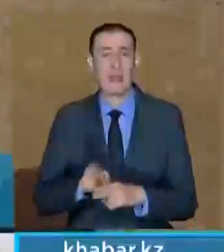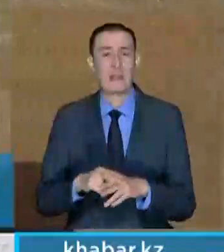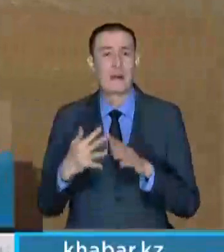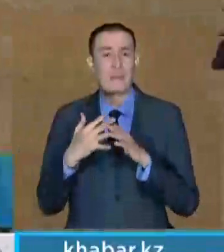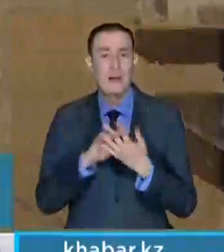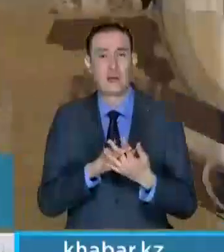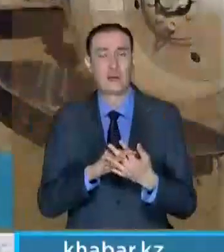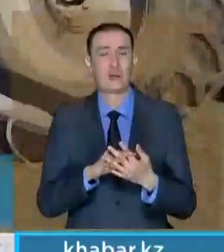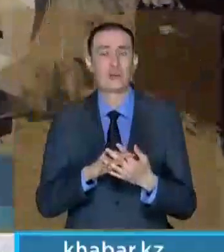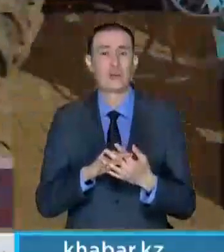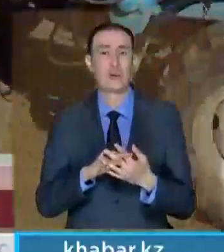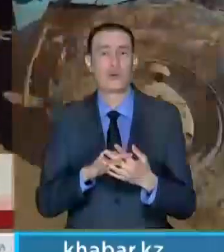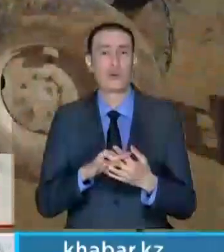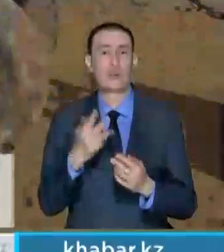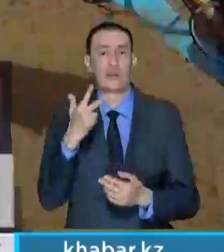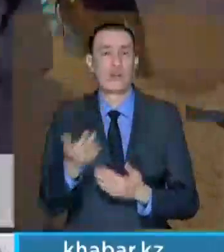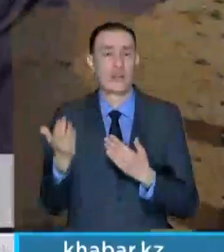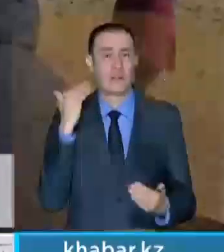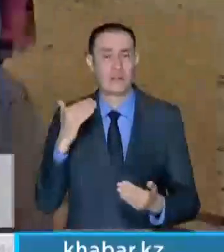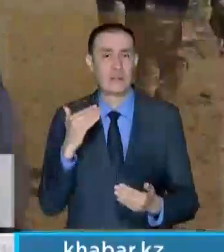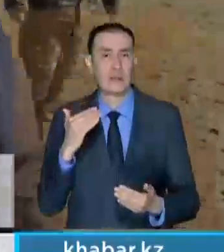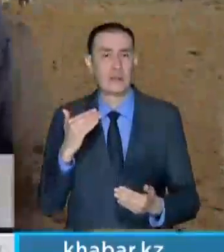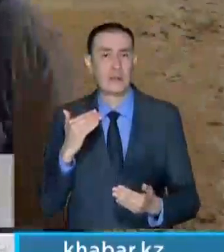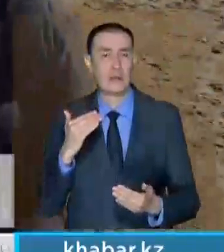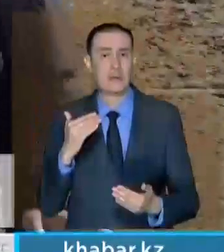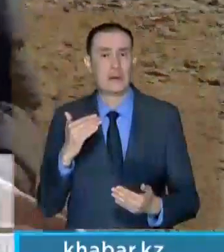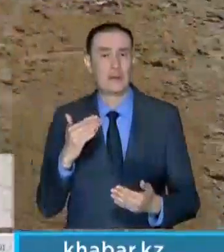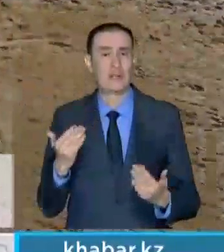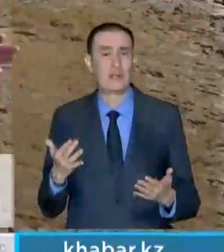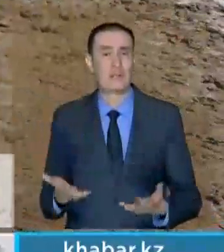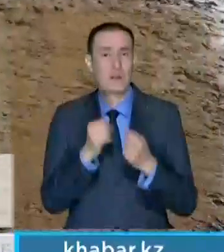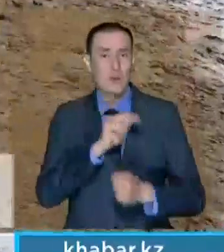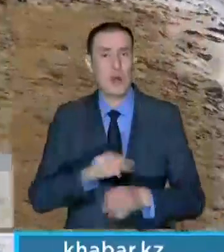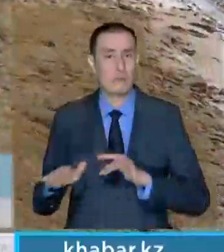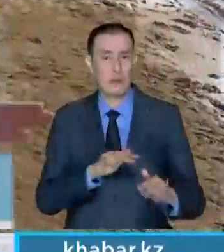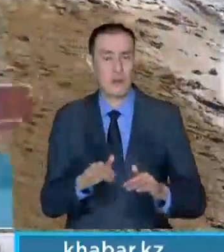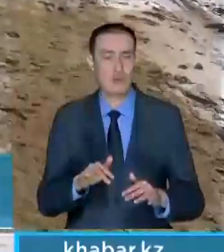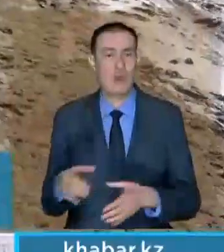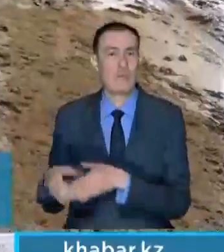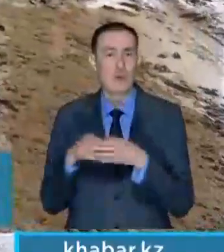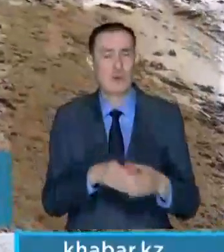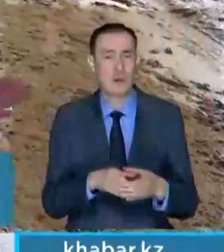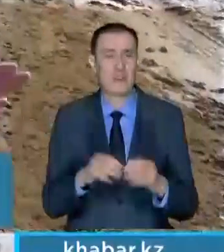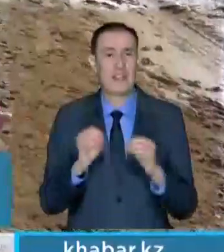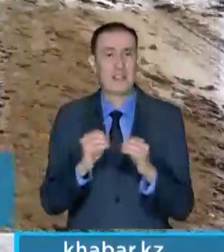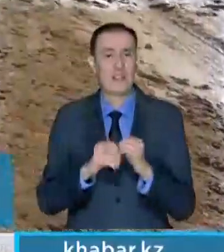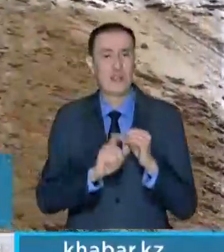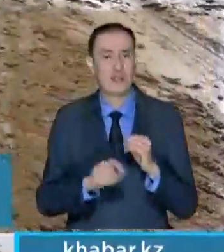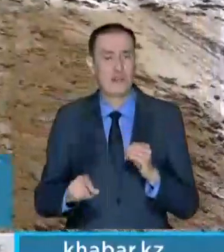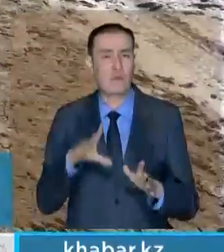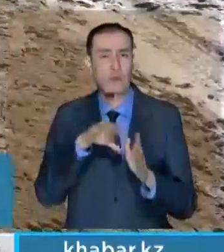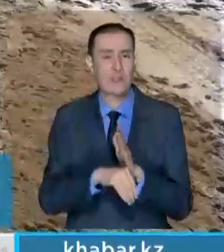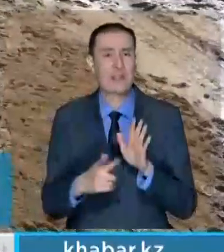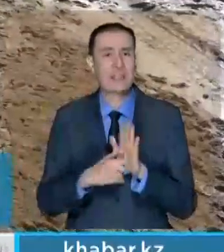саната его затопило 4 дня назад сеча здесь проводят очередную спасательную операцию эвакуируют 10 человек среди